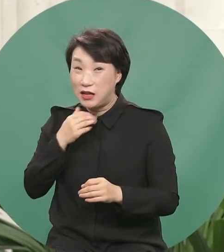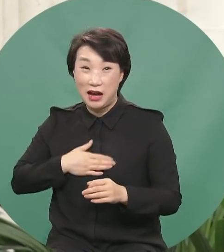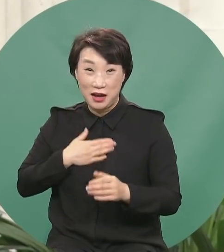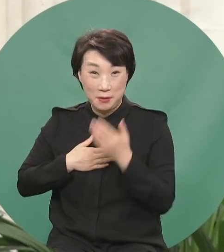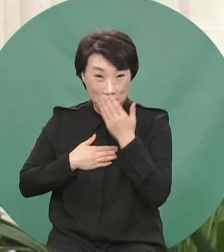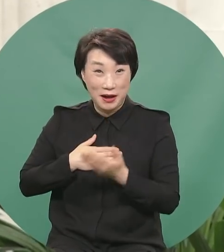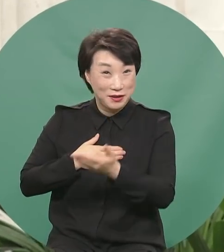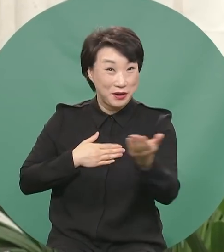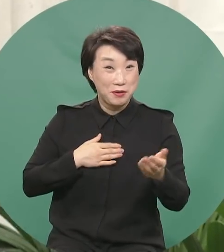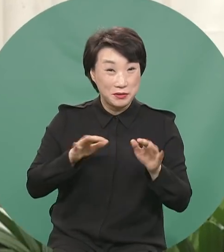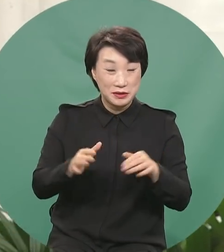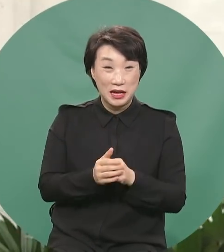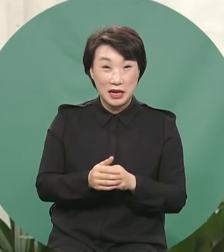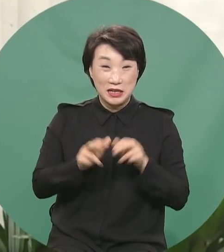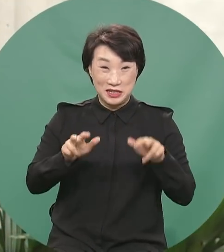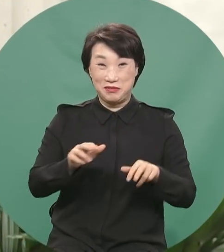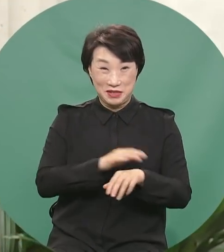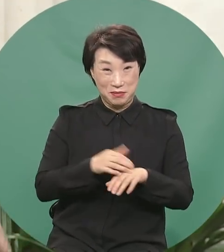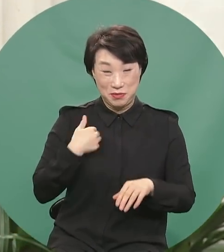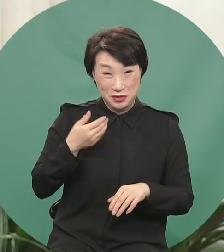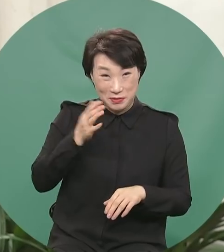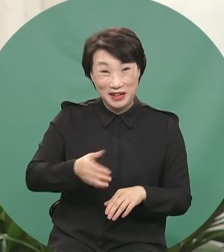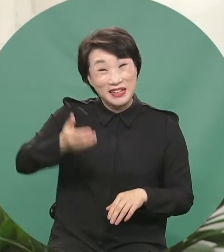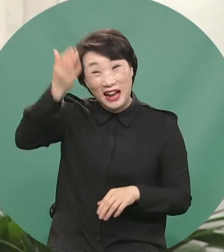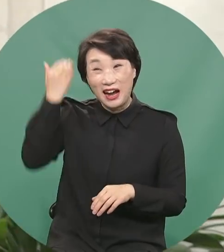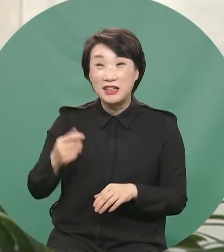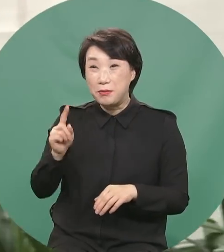봐서 모르지만 그때는 집만 보면 다 알아요.